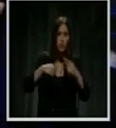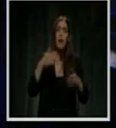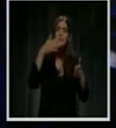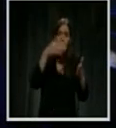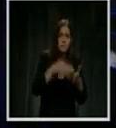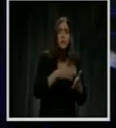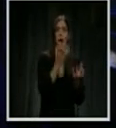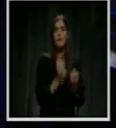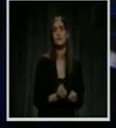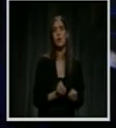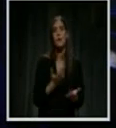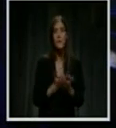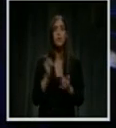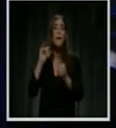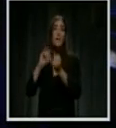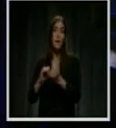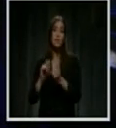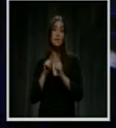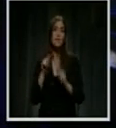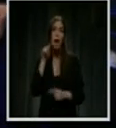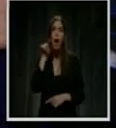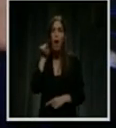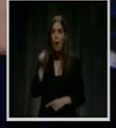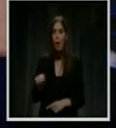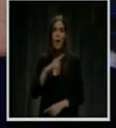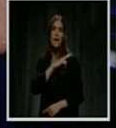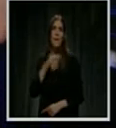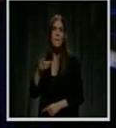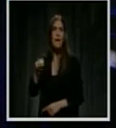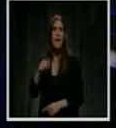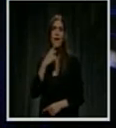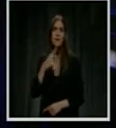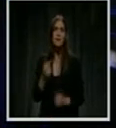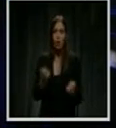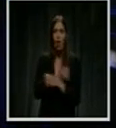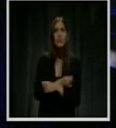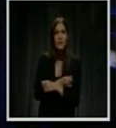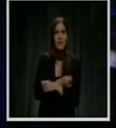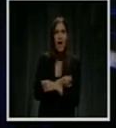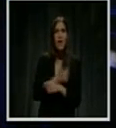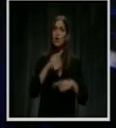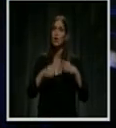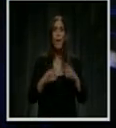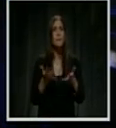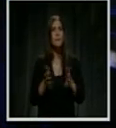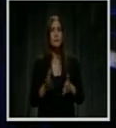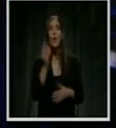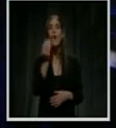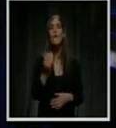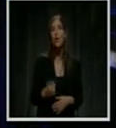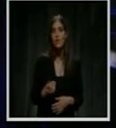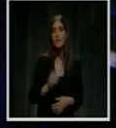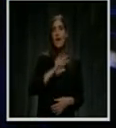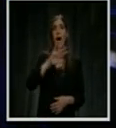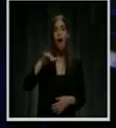Hekk kif ukoll, meta kontrarjament għal kif isemm il-kap tal-Oppożizzjoni, ġiet id-diskussjoni fuq il-fondi li l-Unjoni Ewropea li dettati lill-Ukrajna,